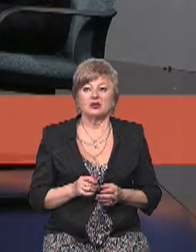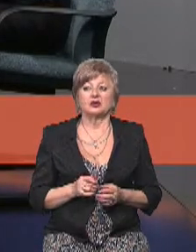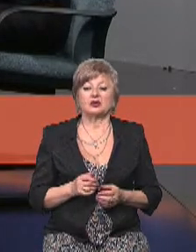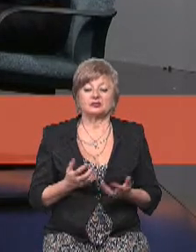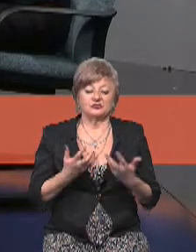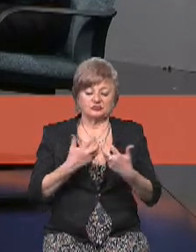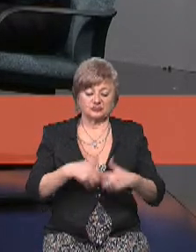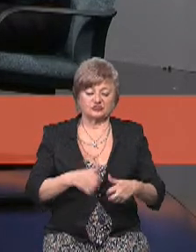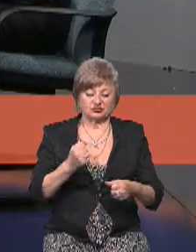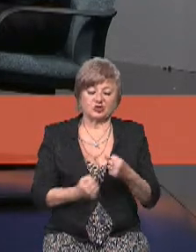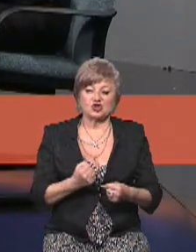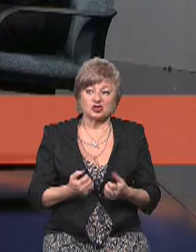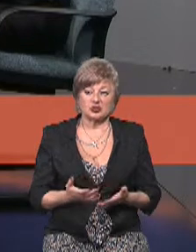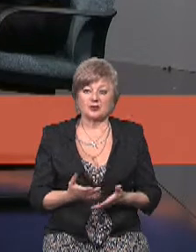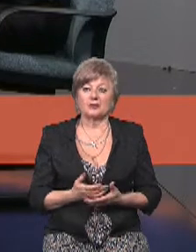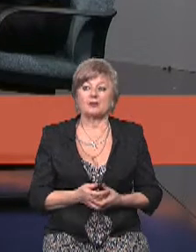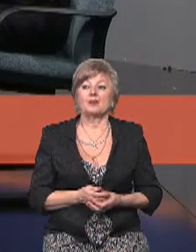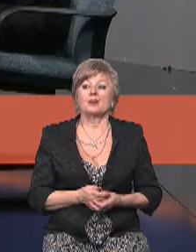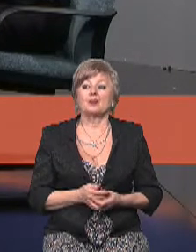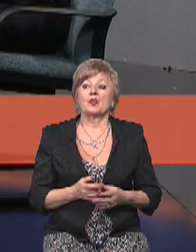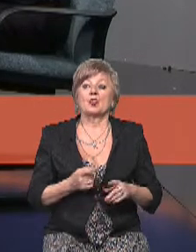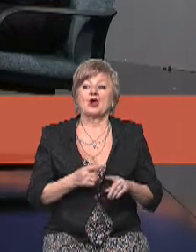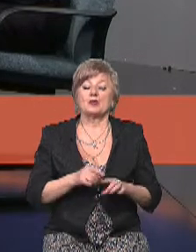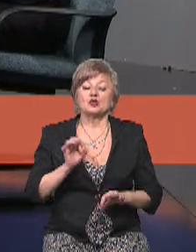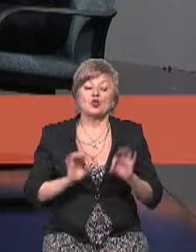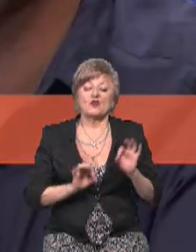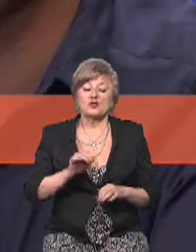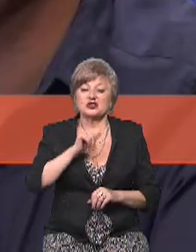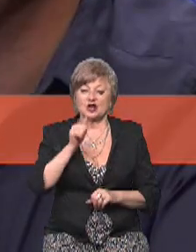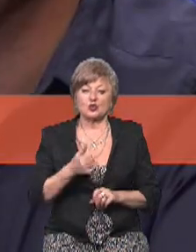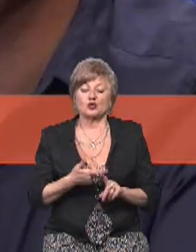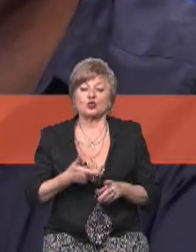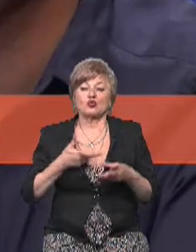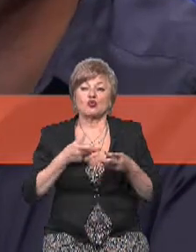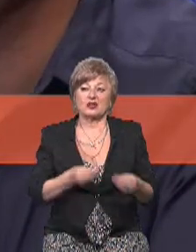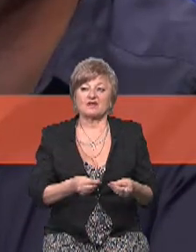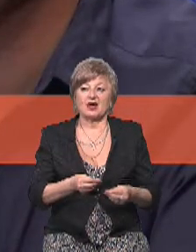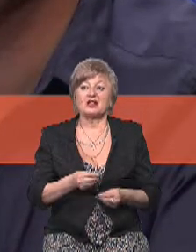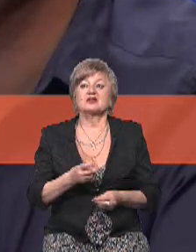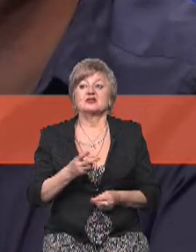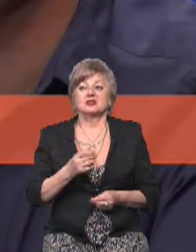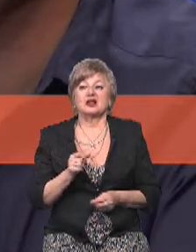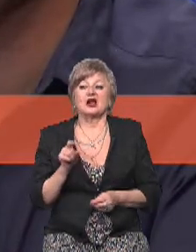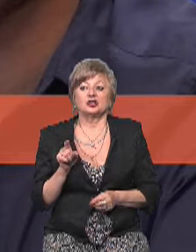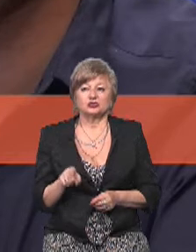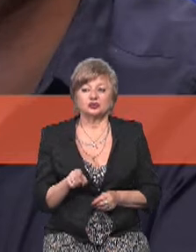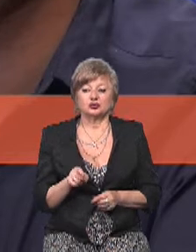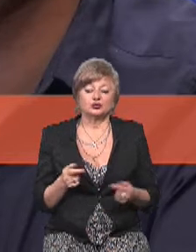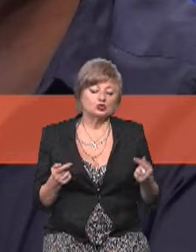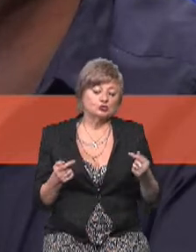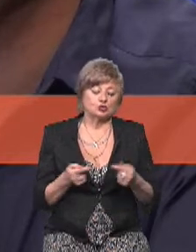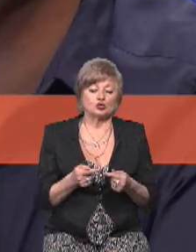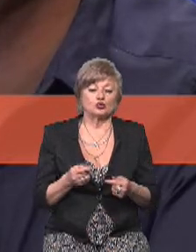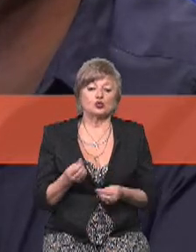двигуна і коефіцієнту року. Саме коефіцієнт року дуже сильно впливав на ту остаточну суму,